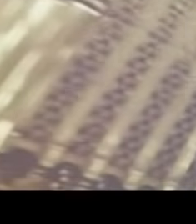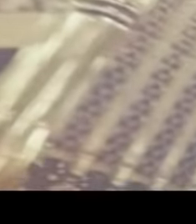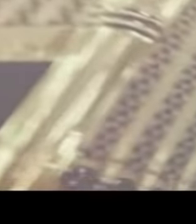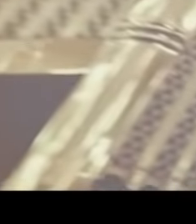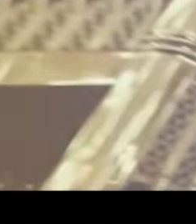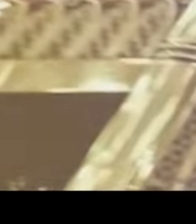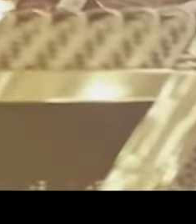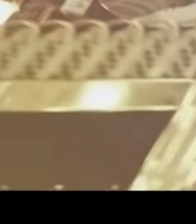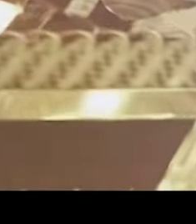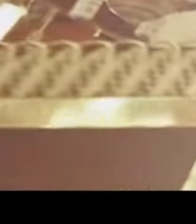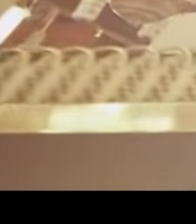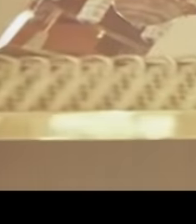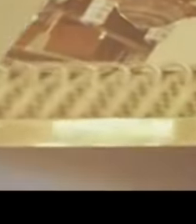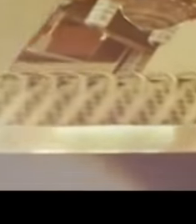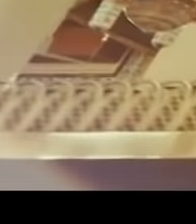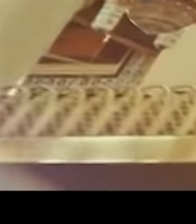شدتي،